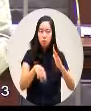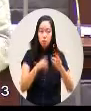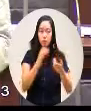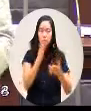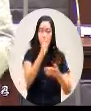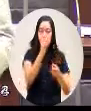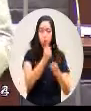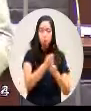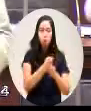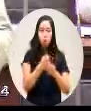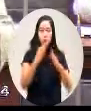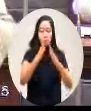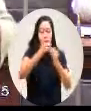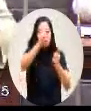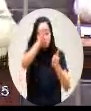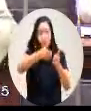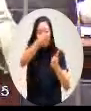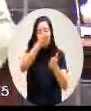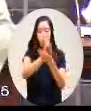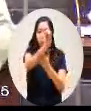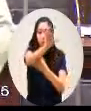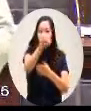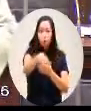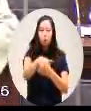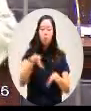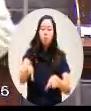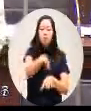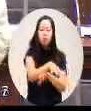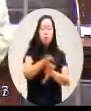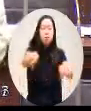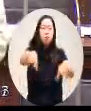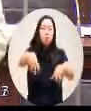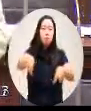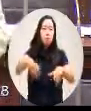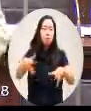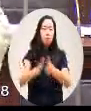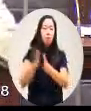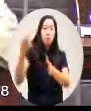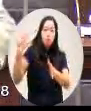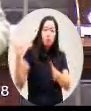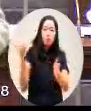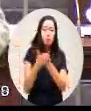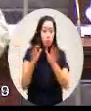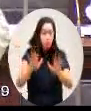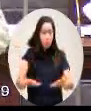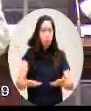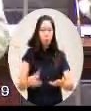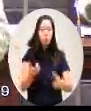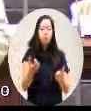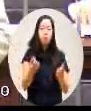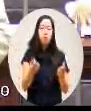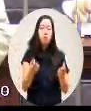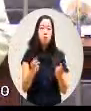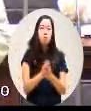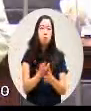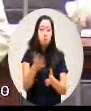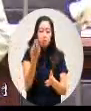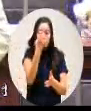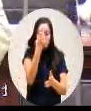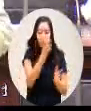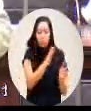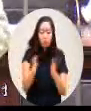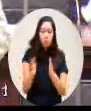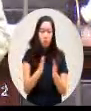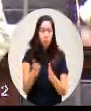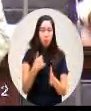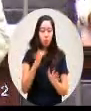家己定报告，学校因为闲置的空间，过去甲之外， 因都是拢有这个款的管理的办法。